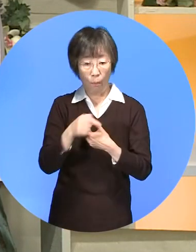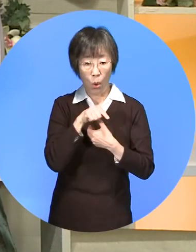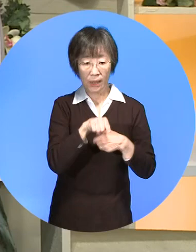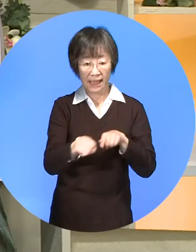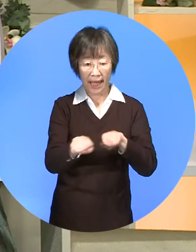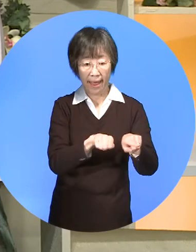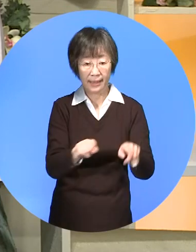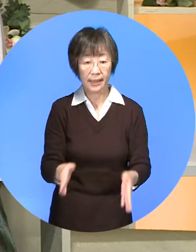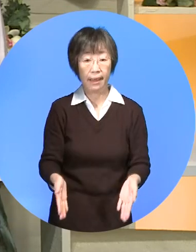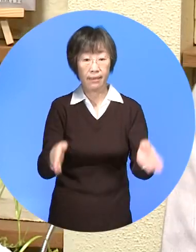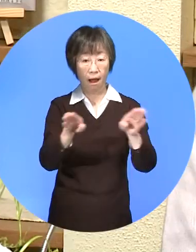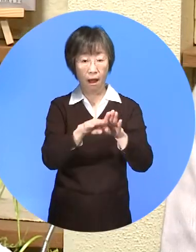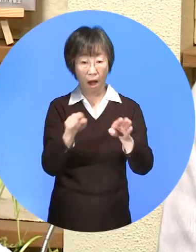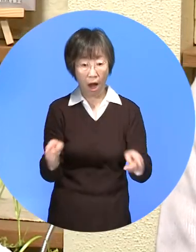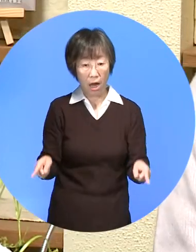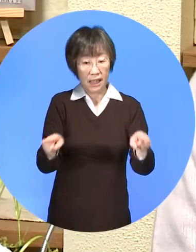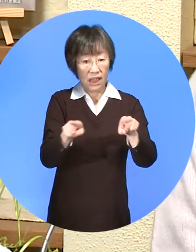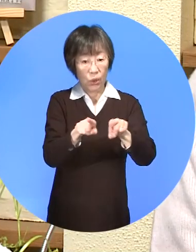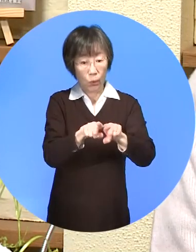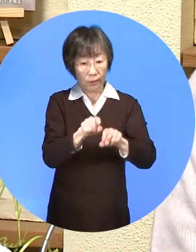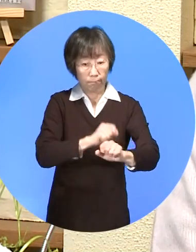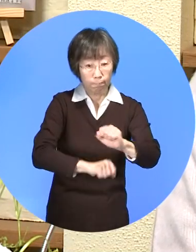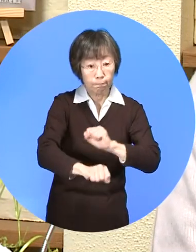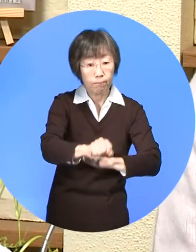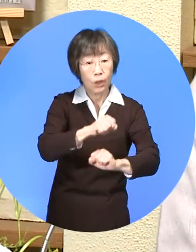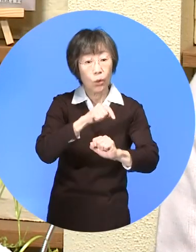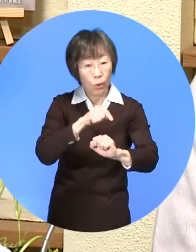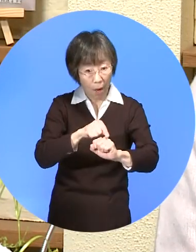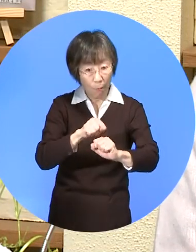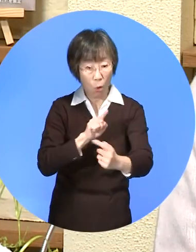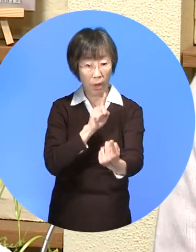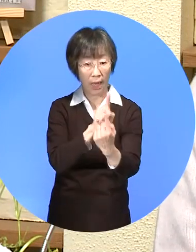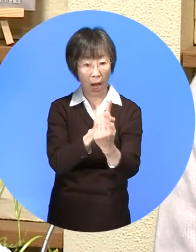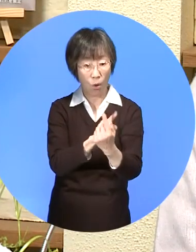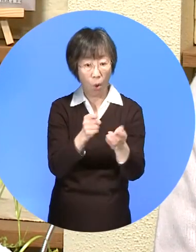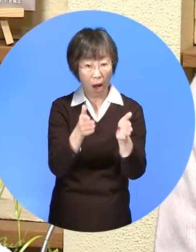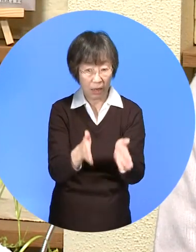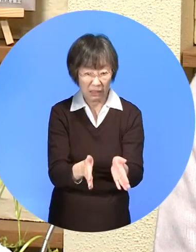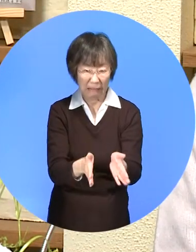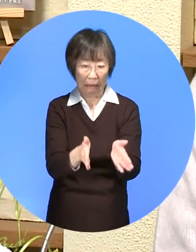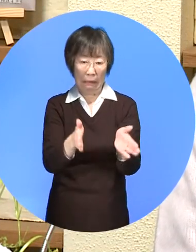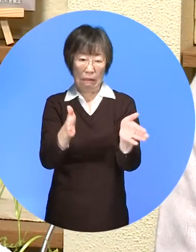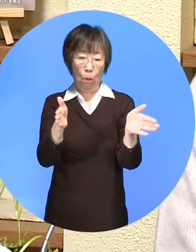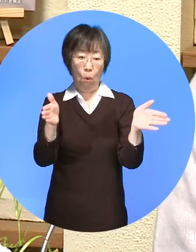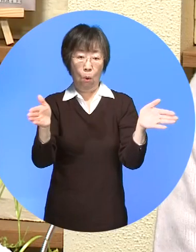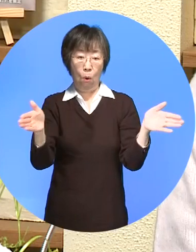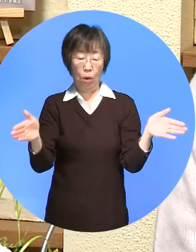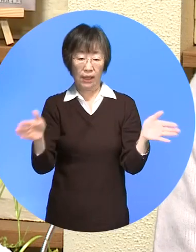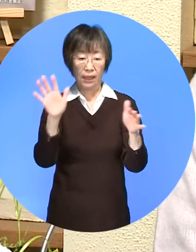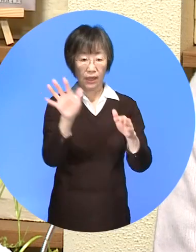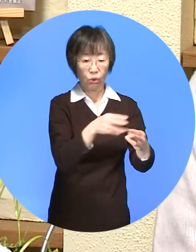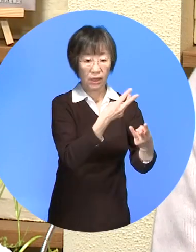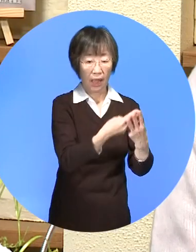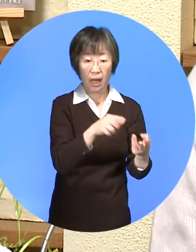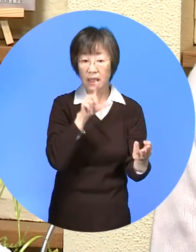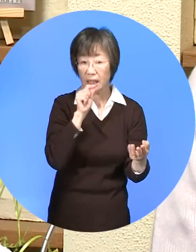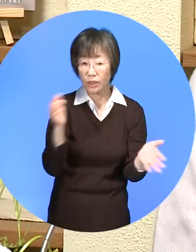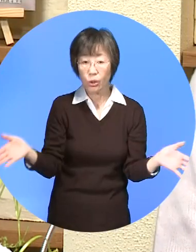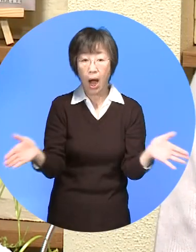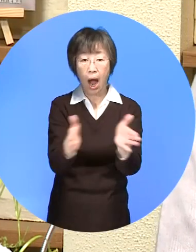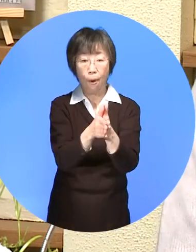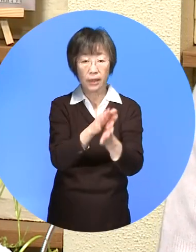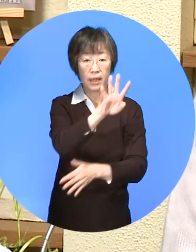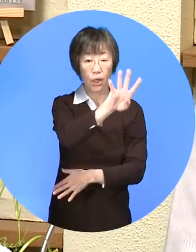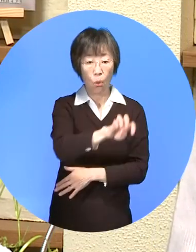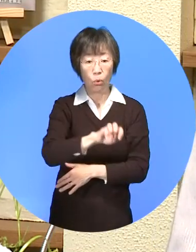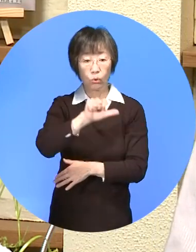運用についてなんですけれどもね、 はい、 これ対応範囲が非常に広くてですね、 はい、 吹田摂津合わせて大体ね45万人の119番通